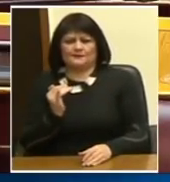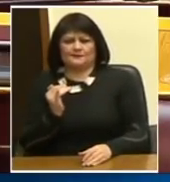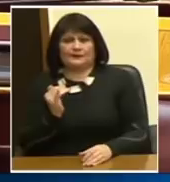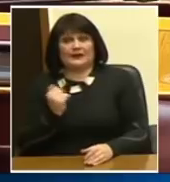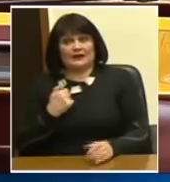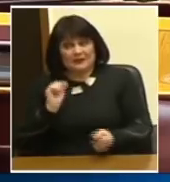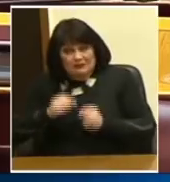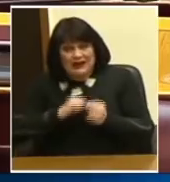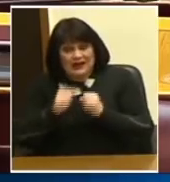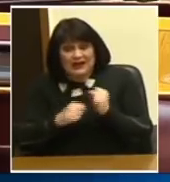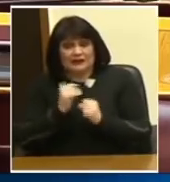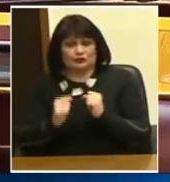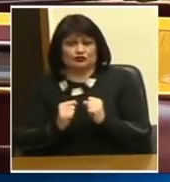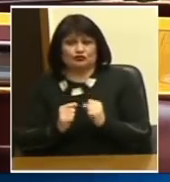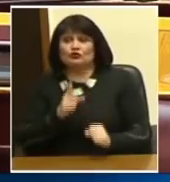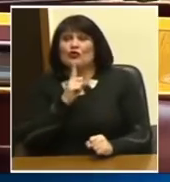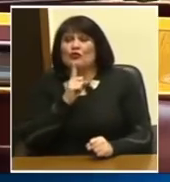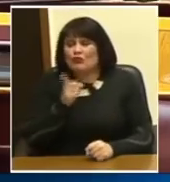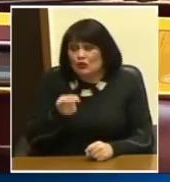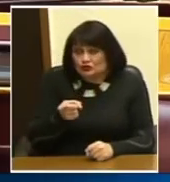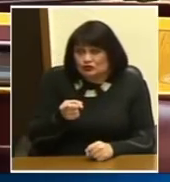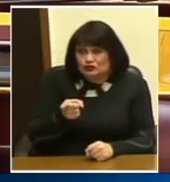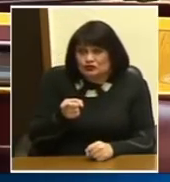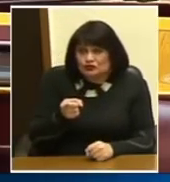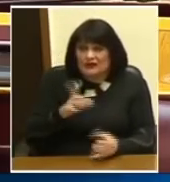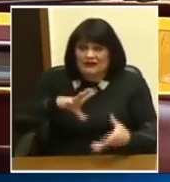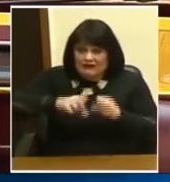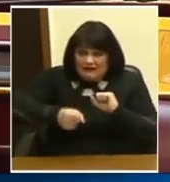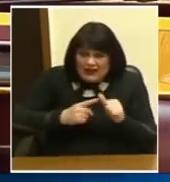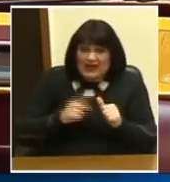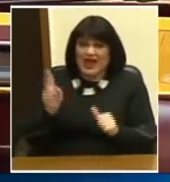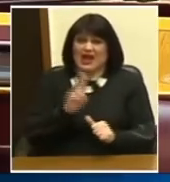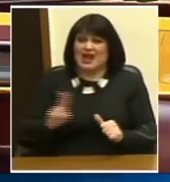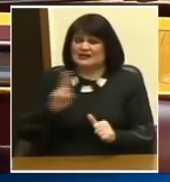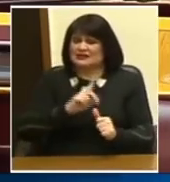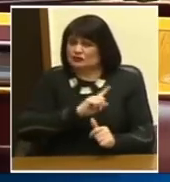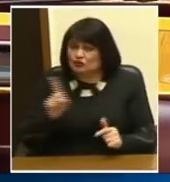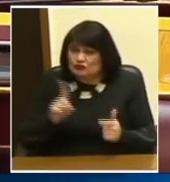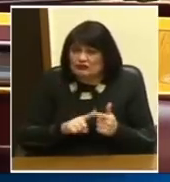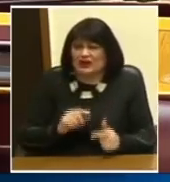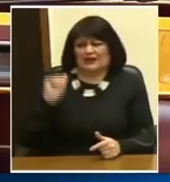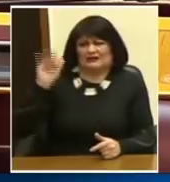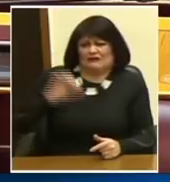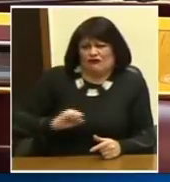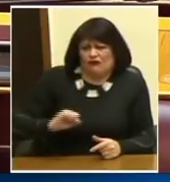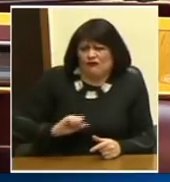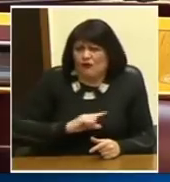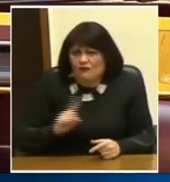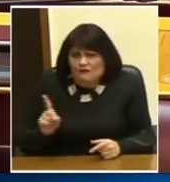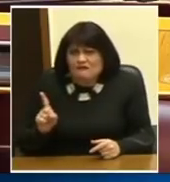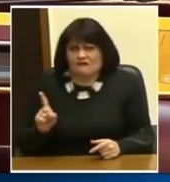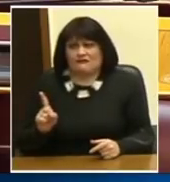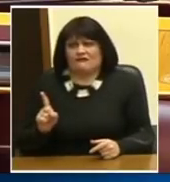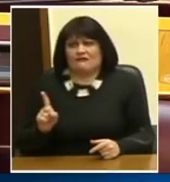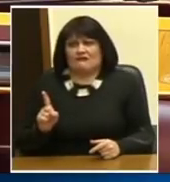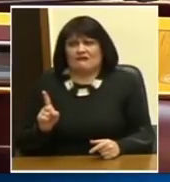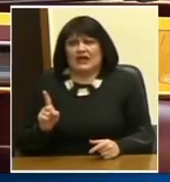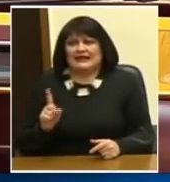τους απέναντι στα φαινόμενα βίας, ρατσιστικής, ξενοφοβικής και